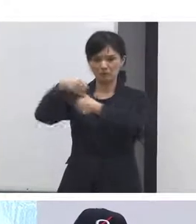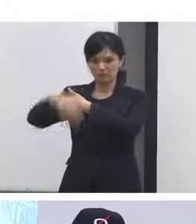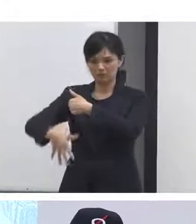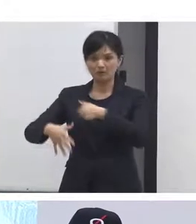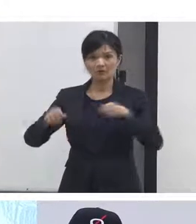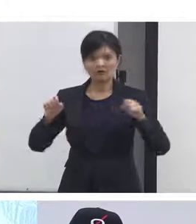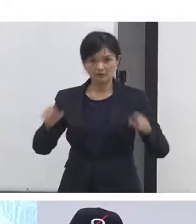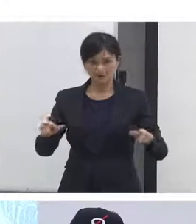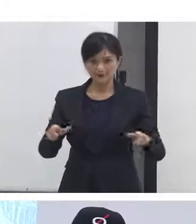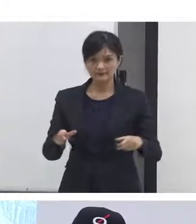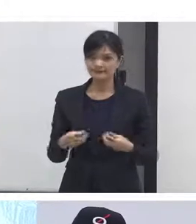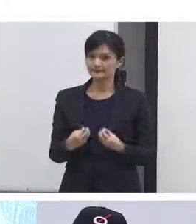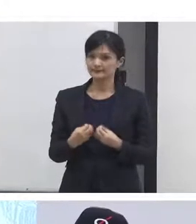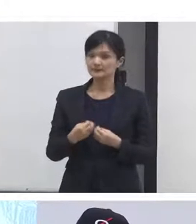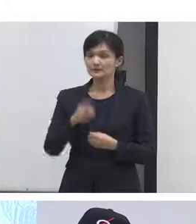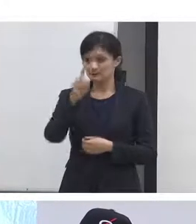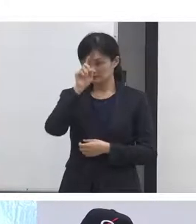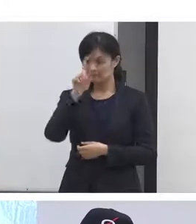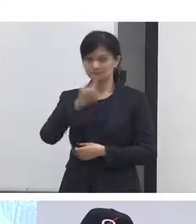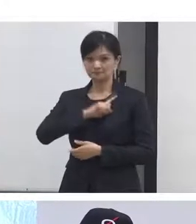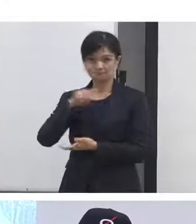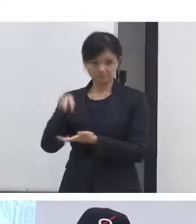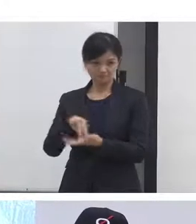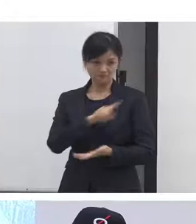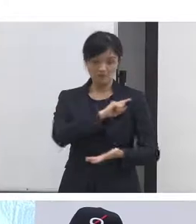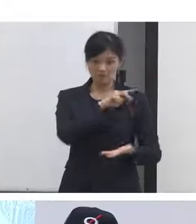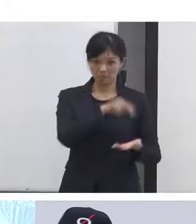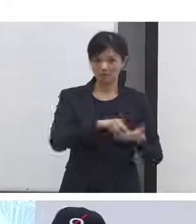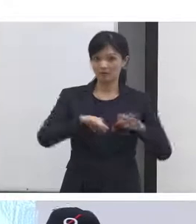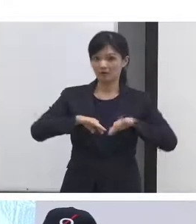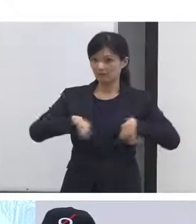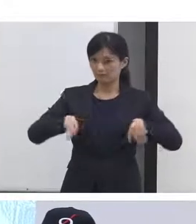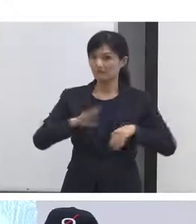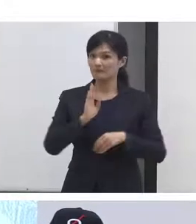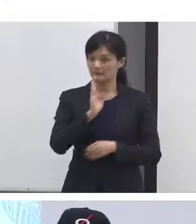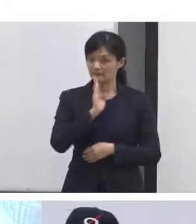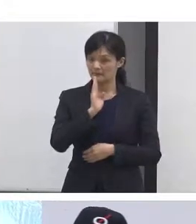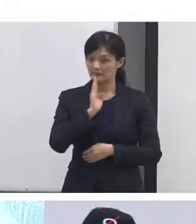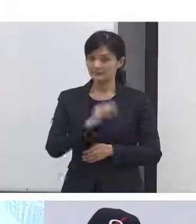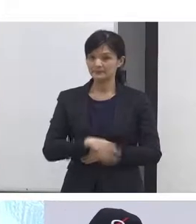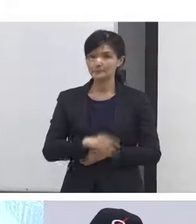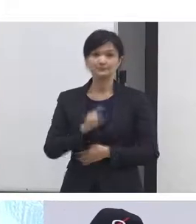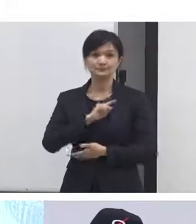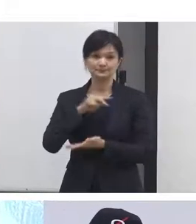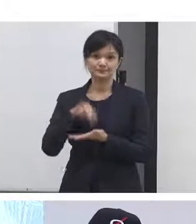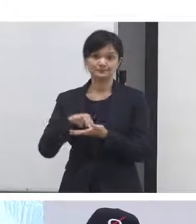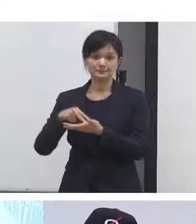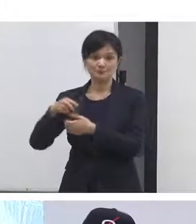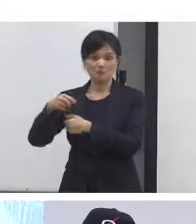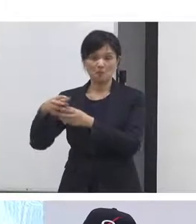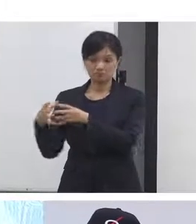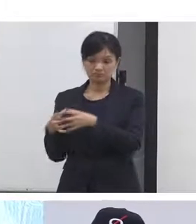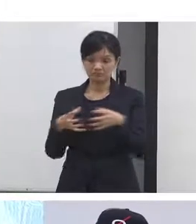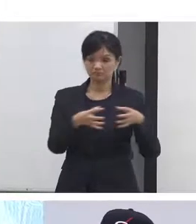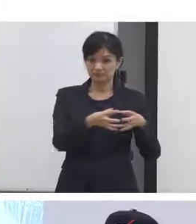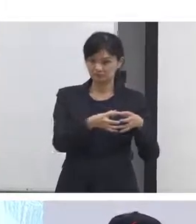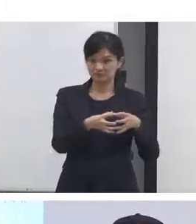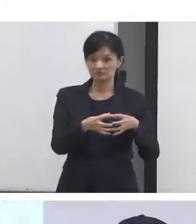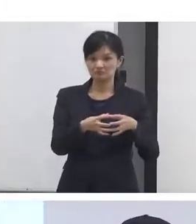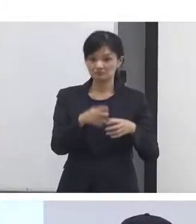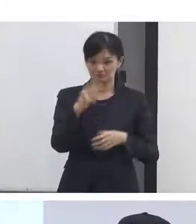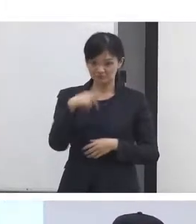出让它可以独立运作的状态，在这样一个生态底下，其实独立运作跟独立运作之间，他们的合作是非常困